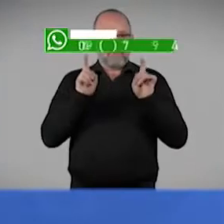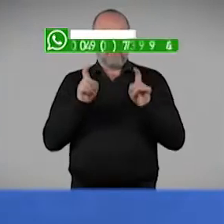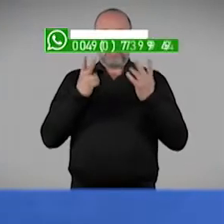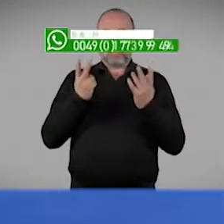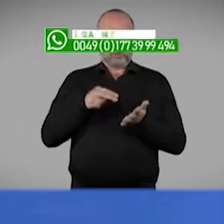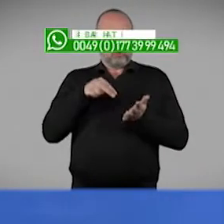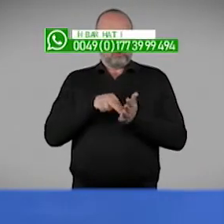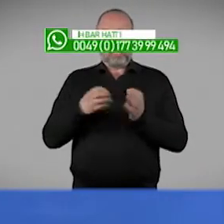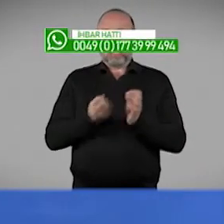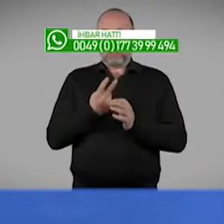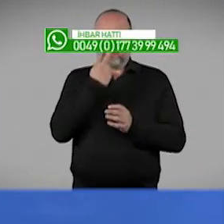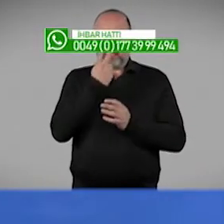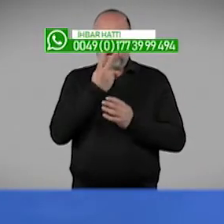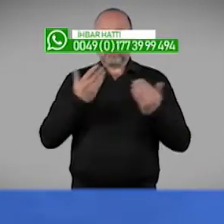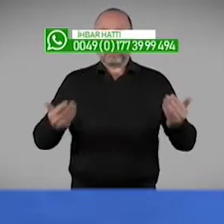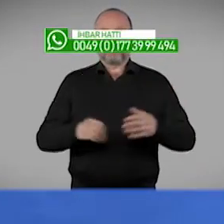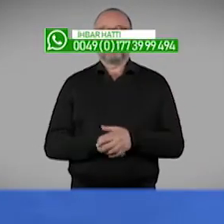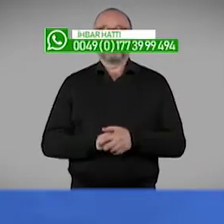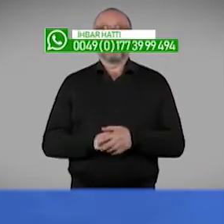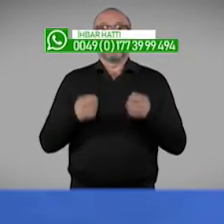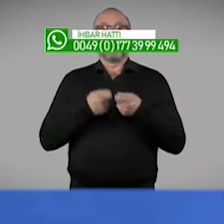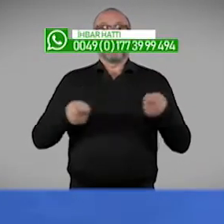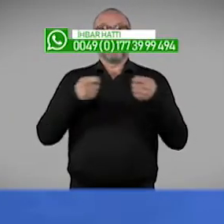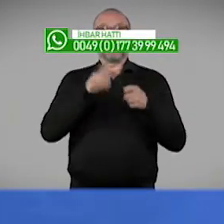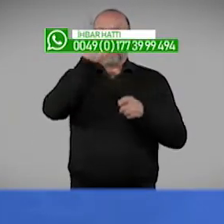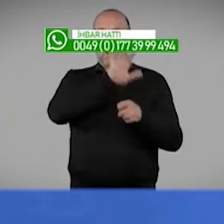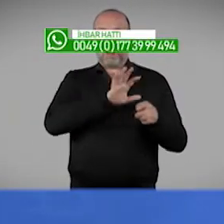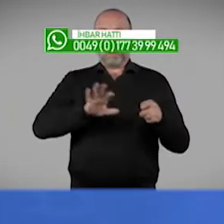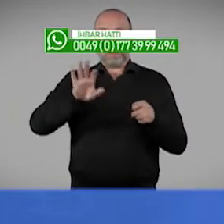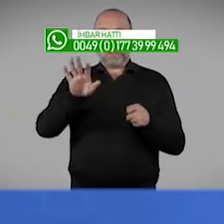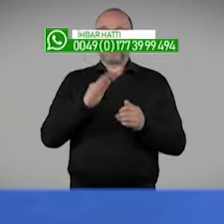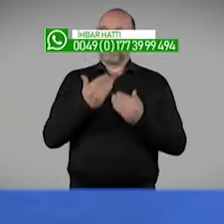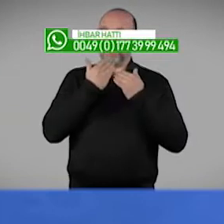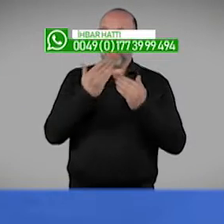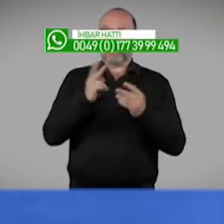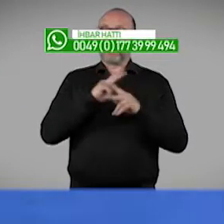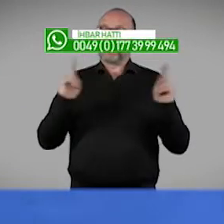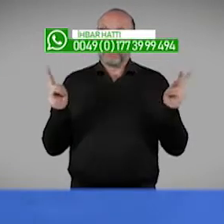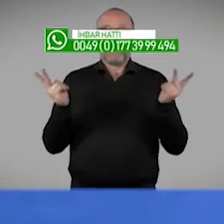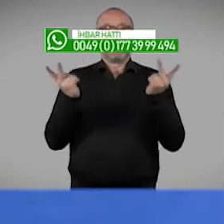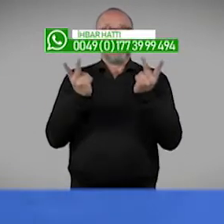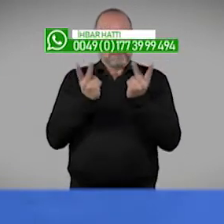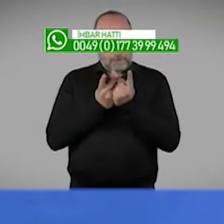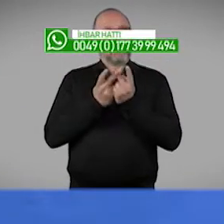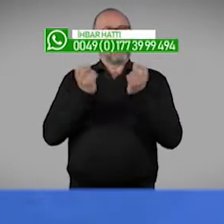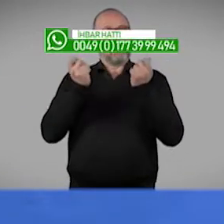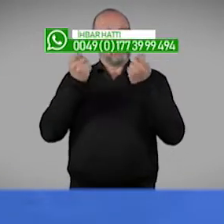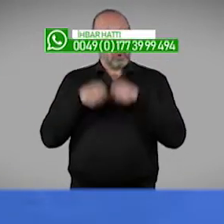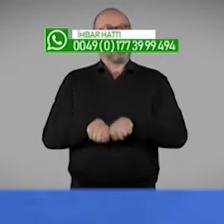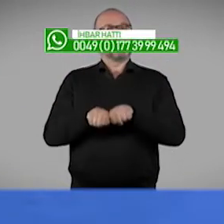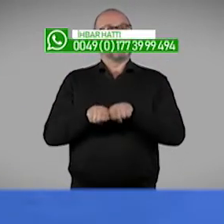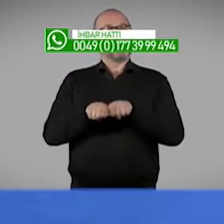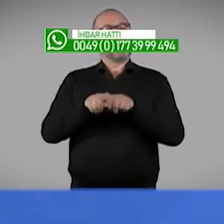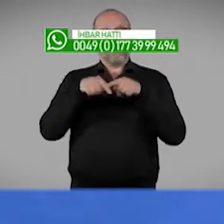Epidemi, die von dem coronavirus ausgeht. Merkel'den ihtiyat ve disiplin çağrısı. Almanya Başbakanı